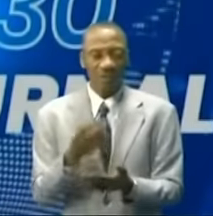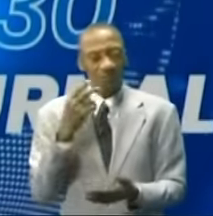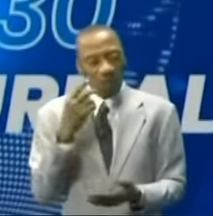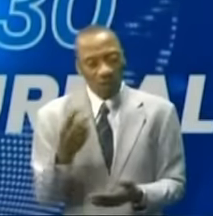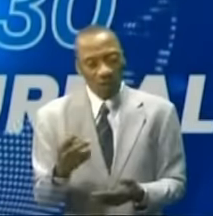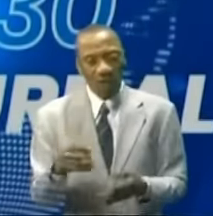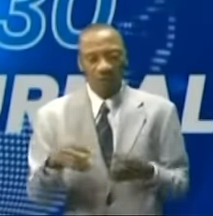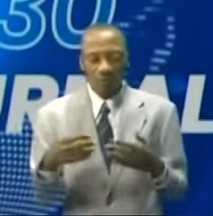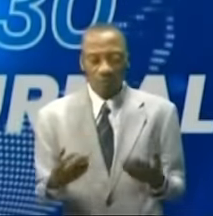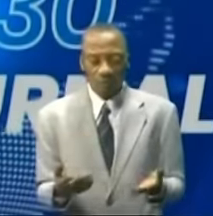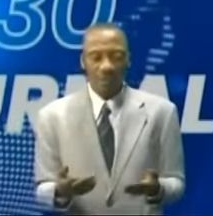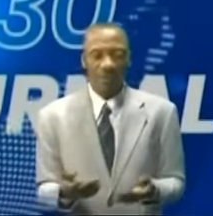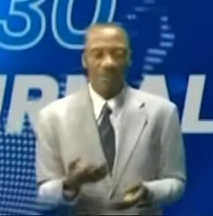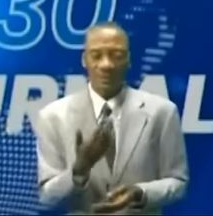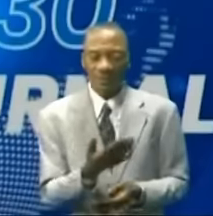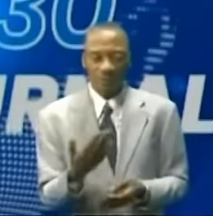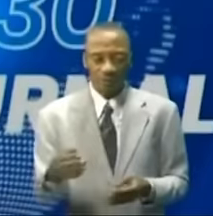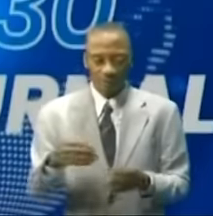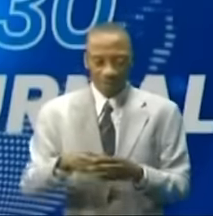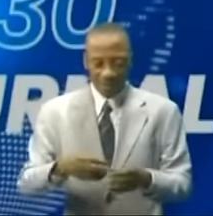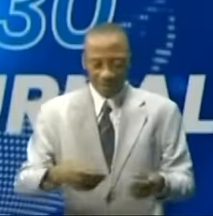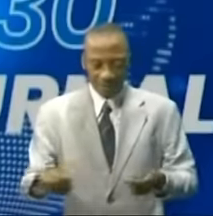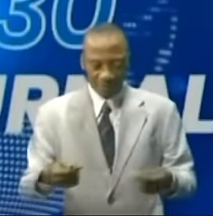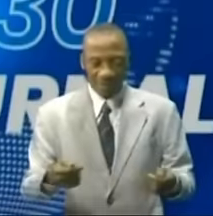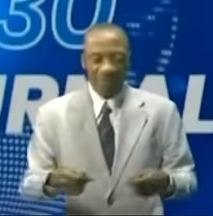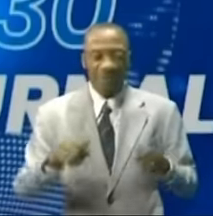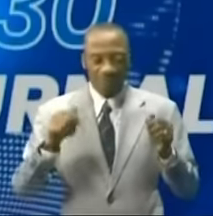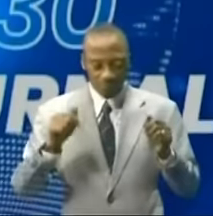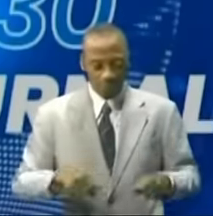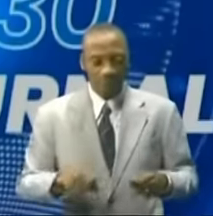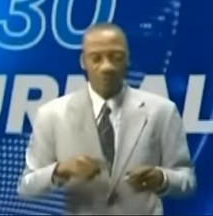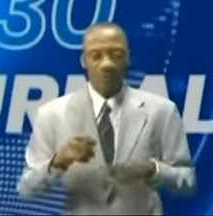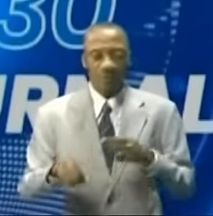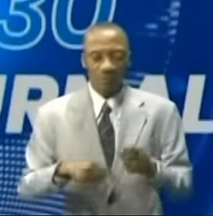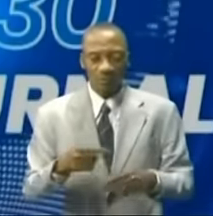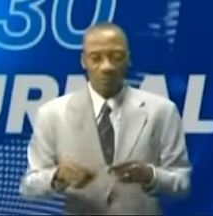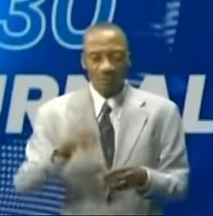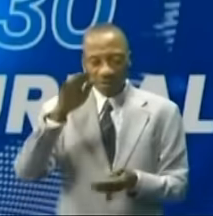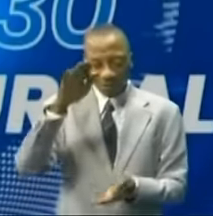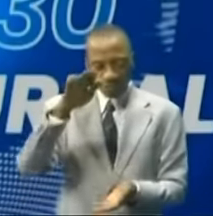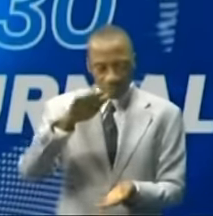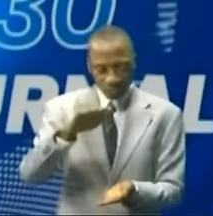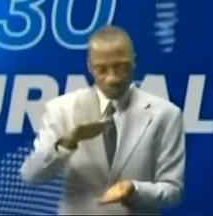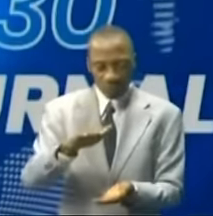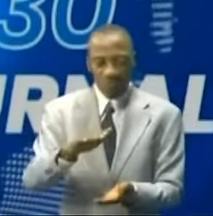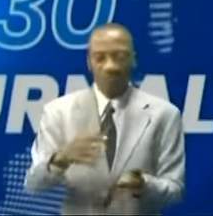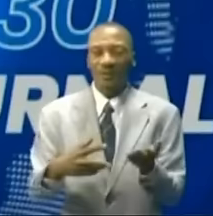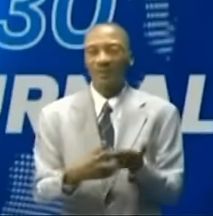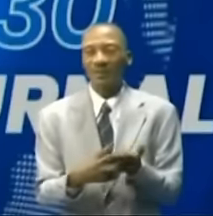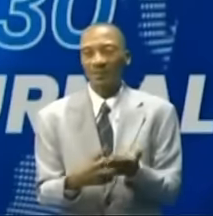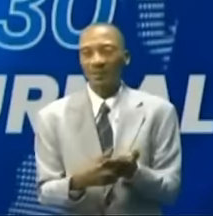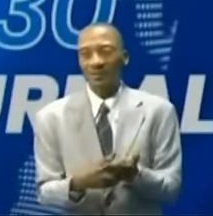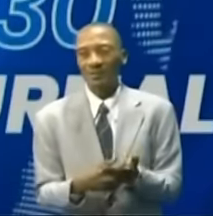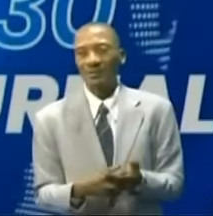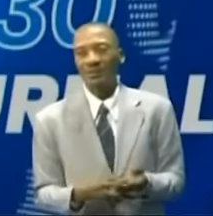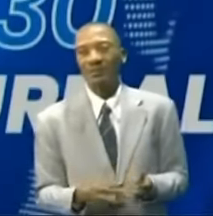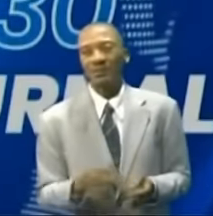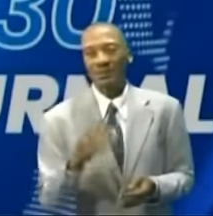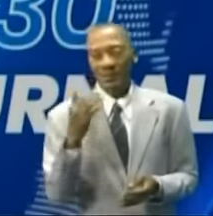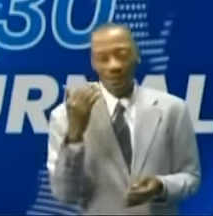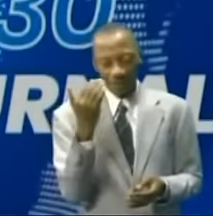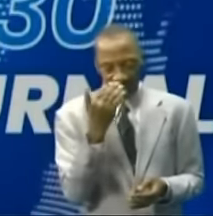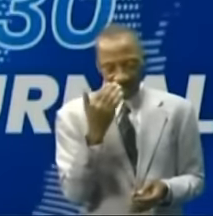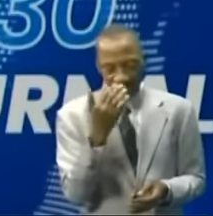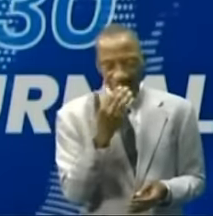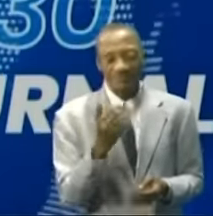guerre d'agression, a échangé avec les associations des consommateurs pour améliorer les prix, pour la baisse des